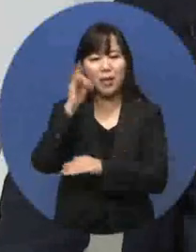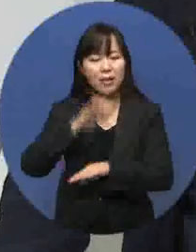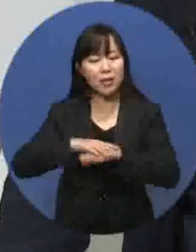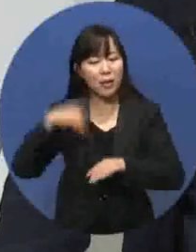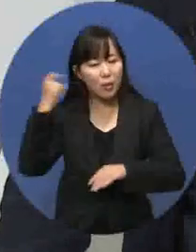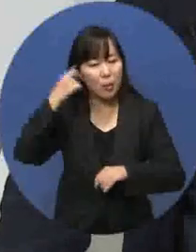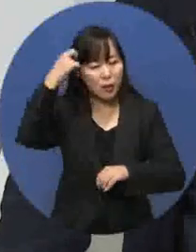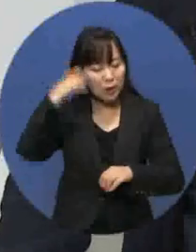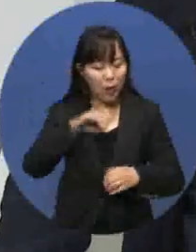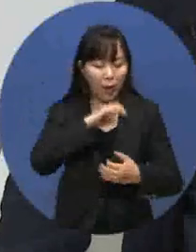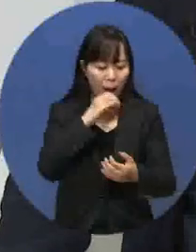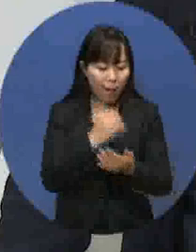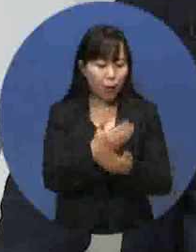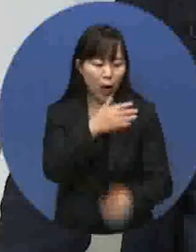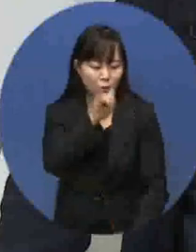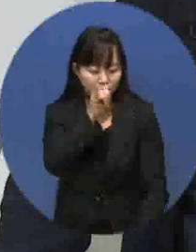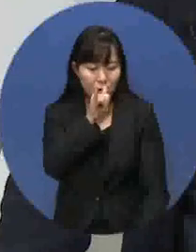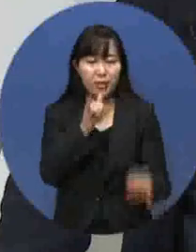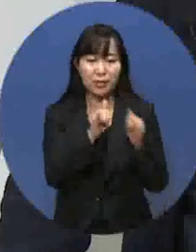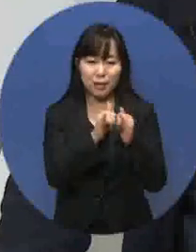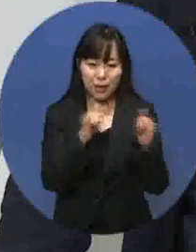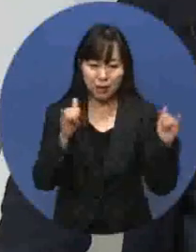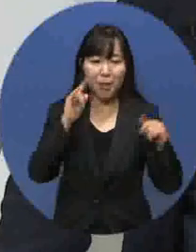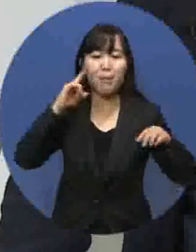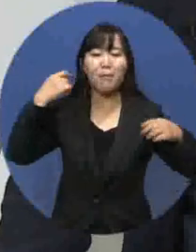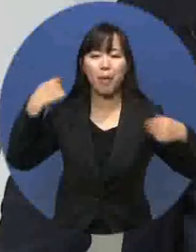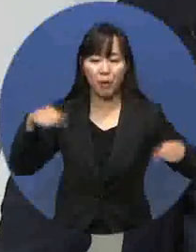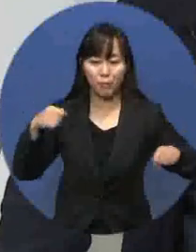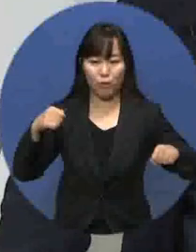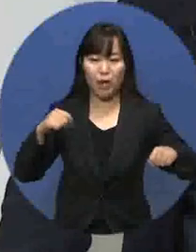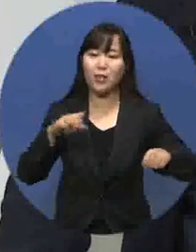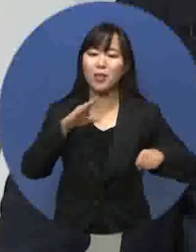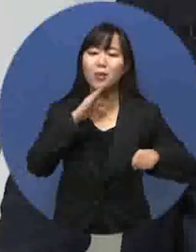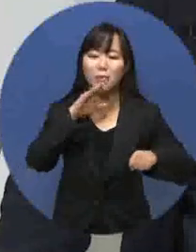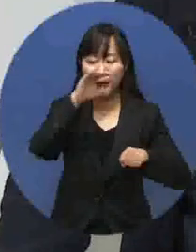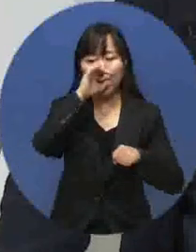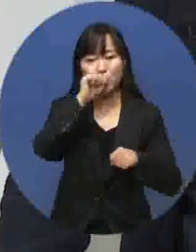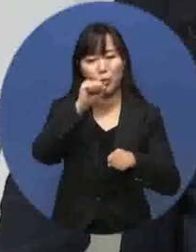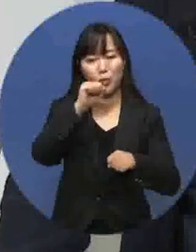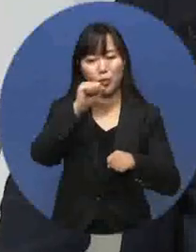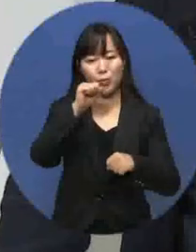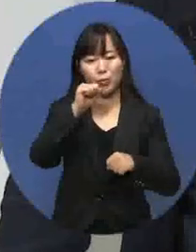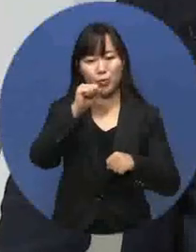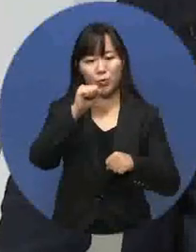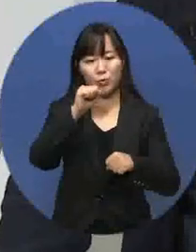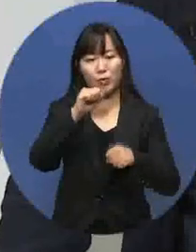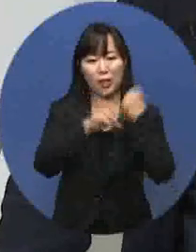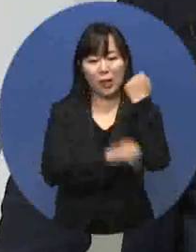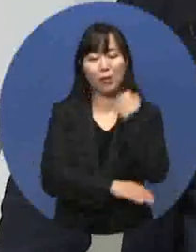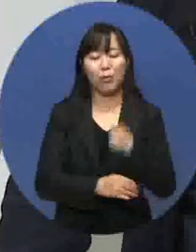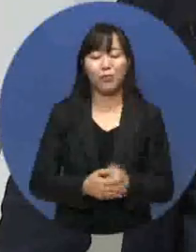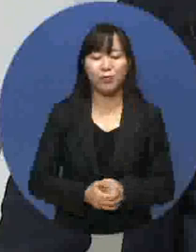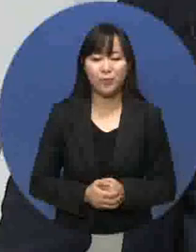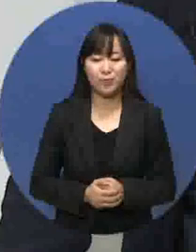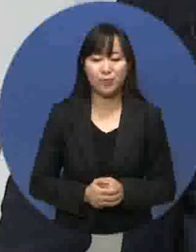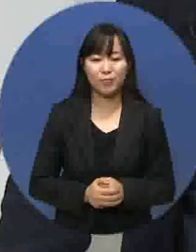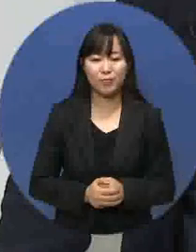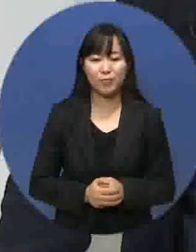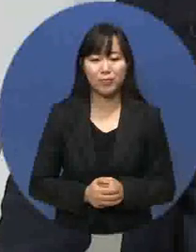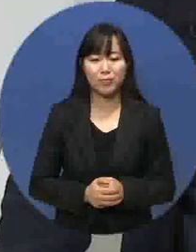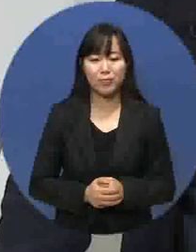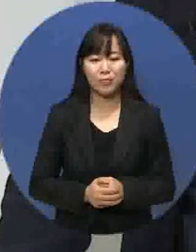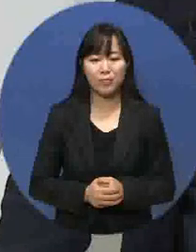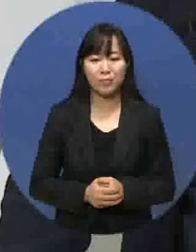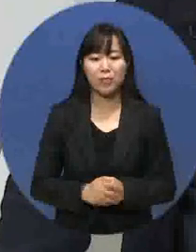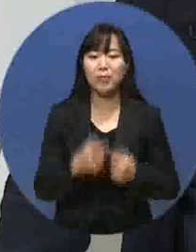느끼고 감동할 줄 아는 사람이 배우 하기에 가장 좋은 기본이 되는 것 같아요. 성품인 것 같고. 그래서